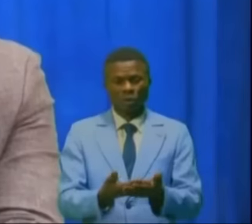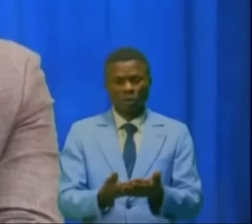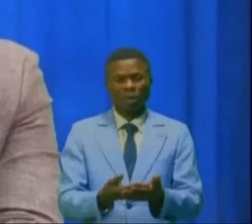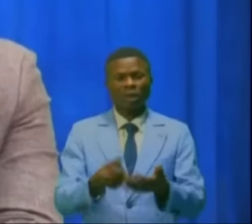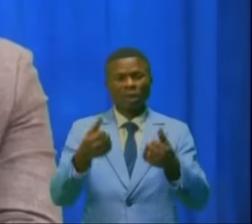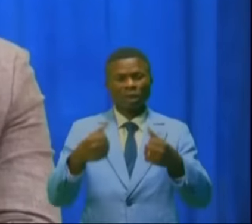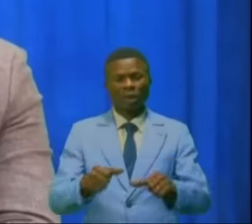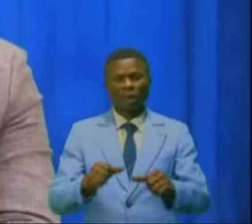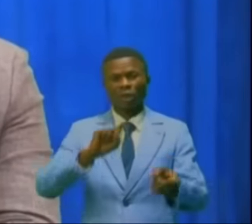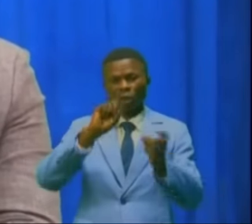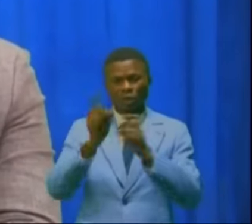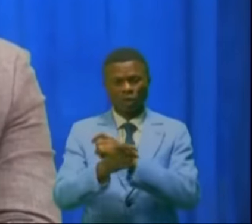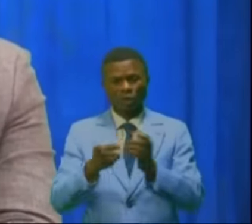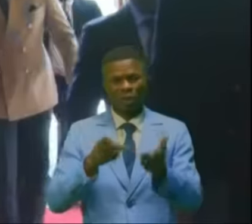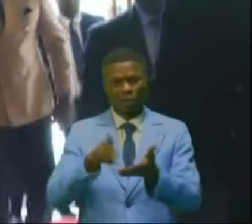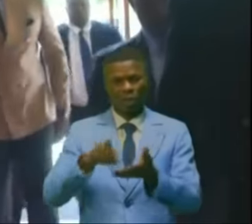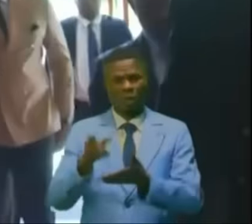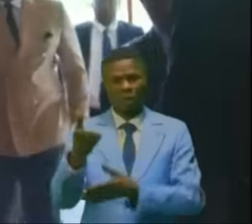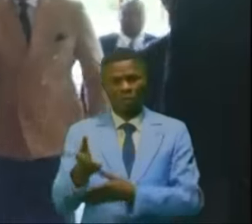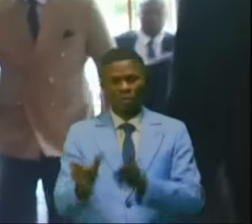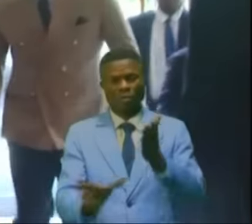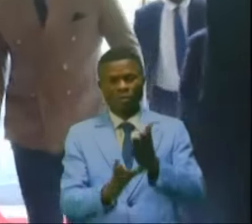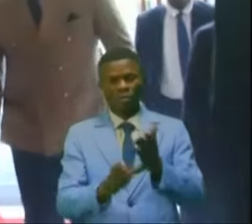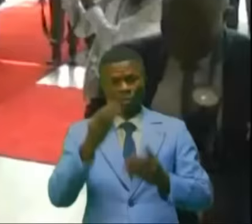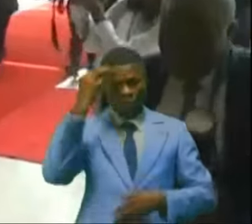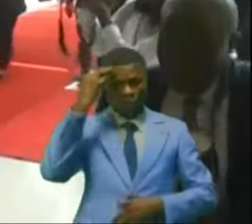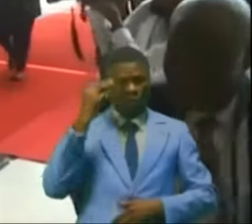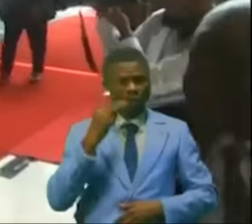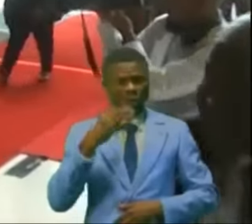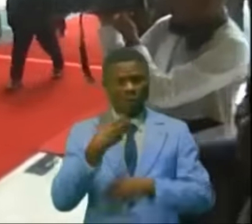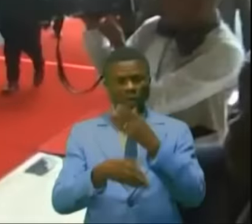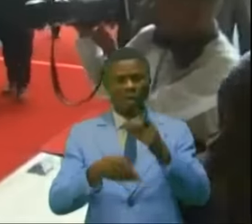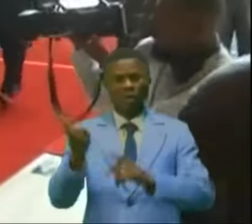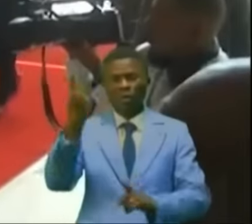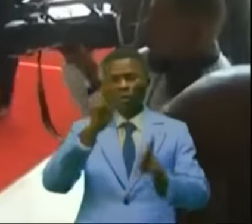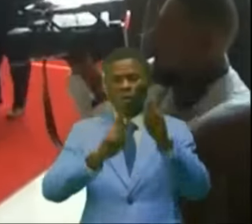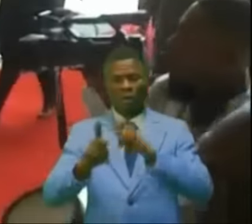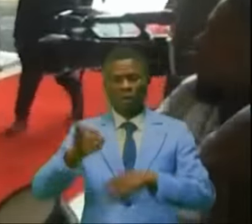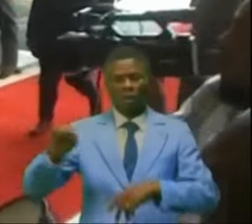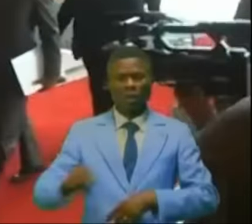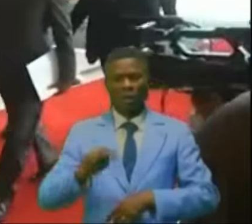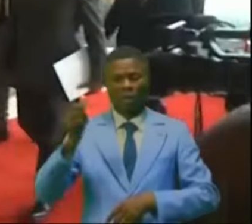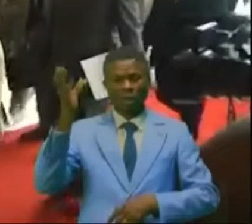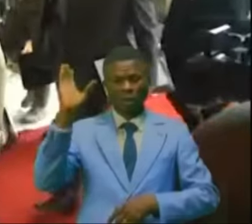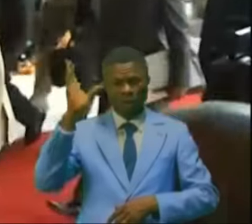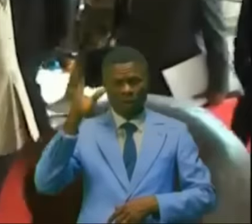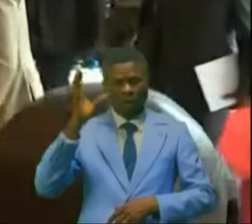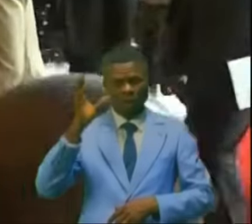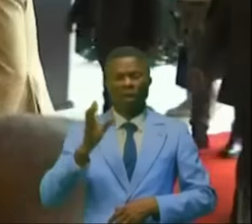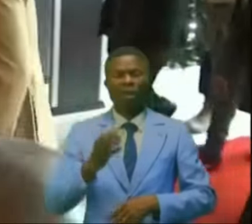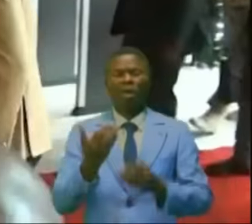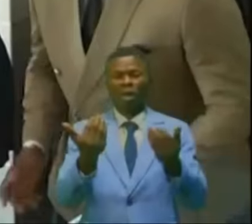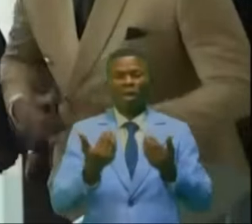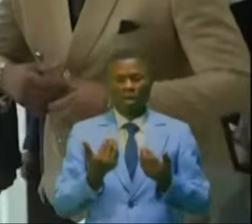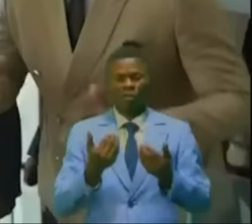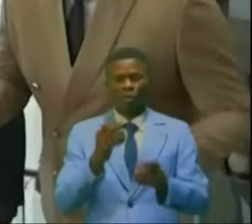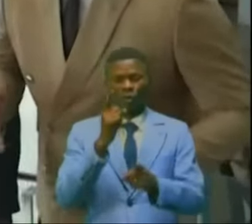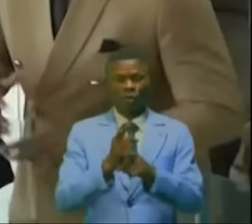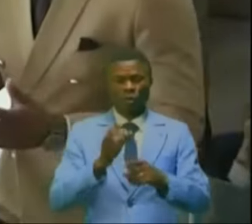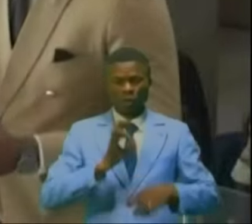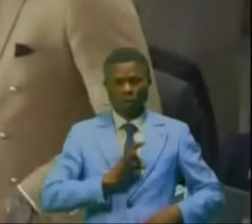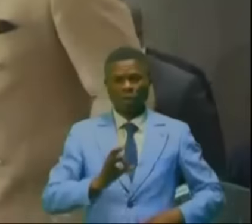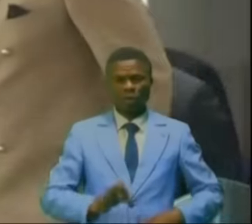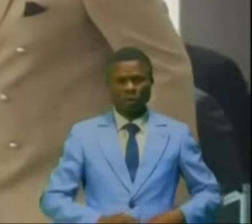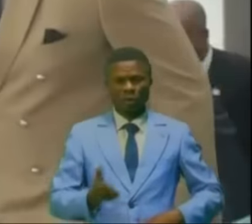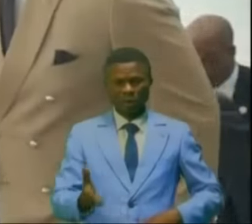la réforme des rémunérations. Le vice-premier ministre, ministre de la fonction publique, Jean-Pierre Liaou, a affirmé la volonté du président de la République,